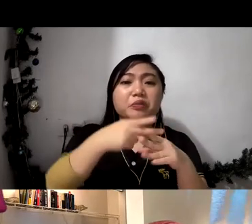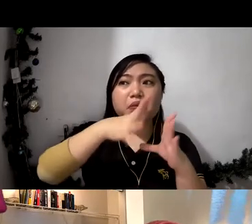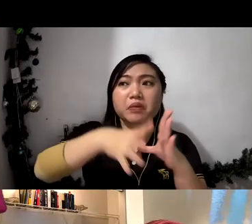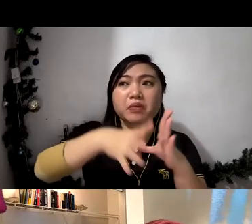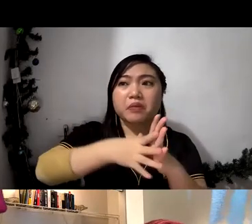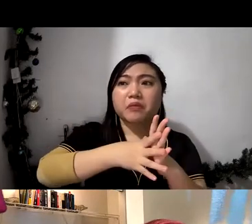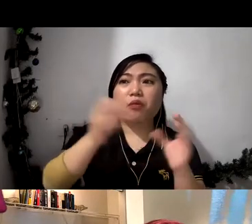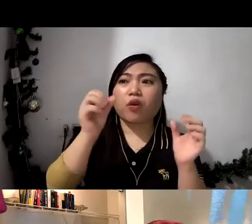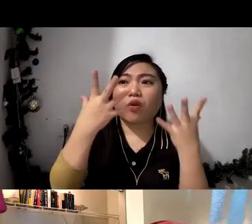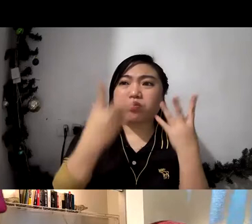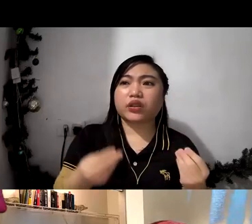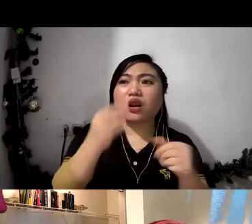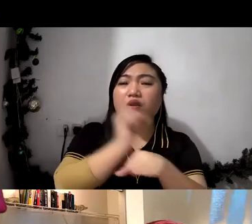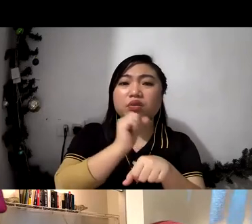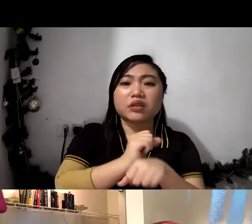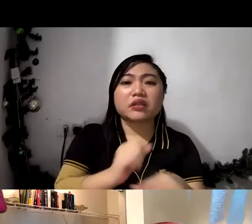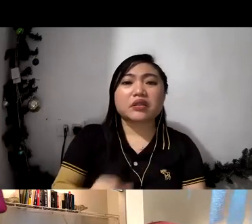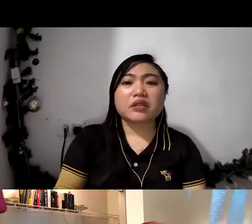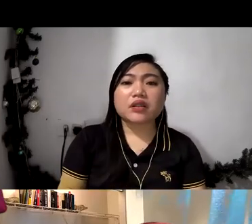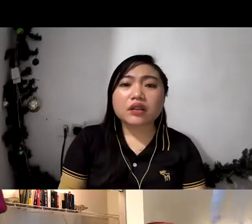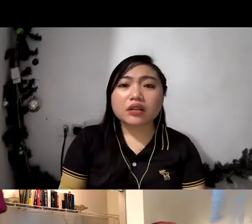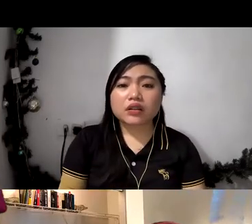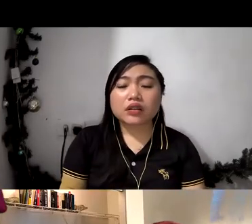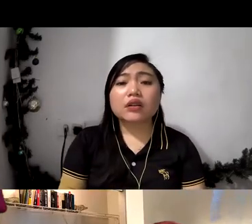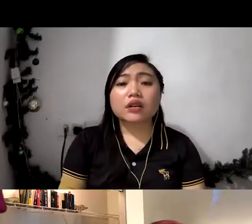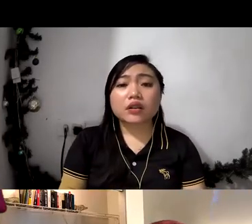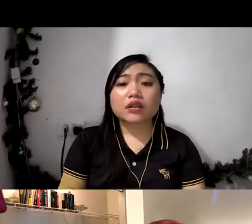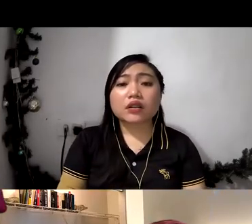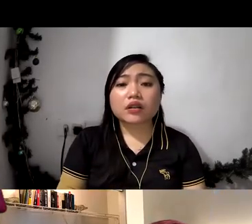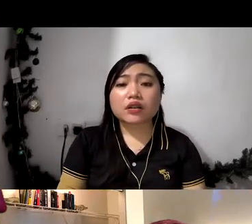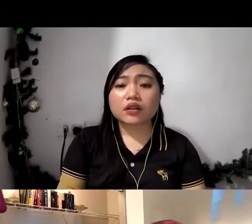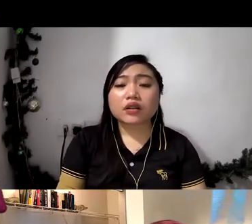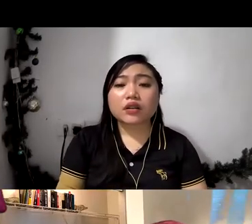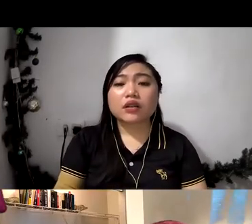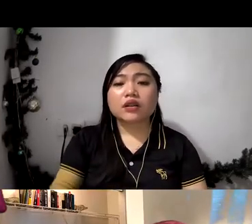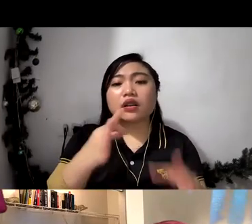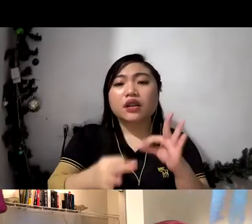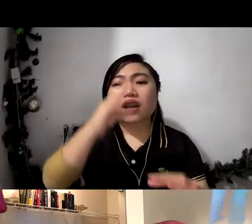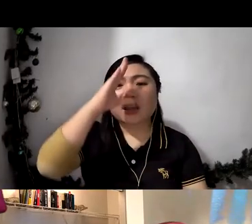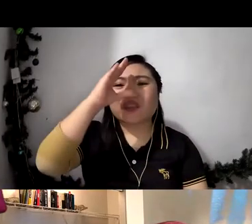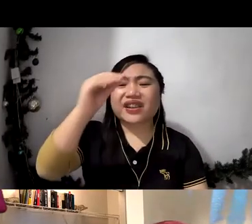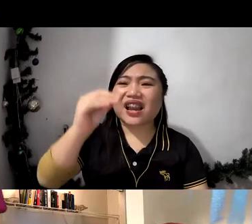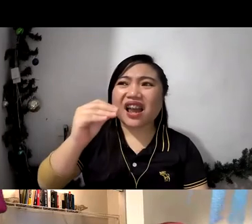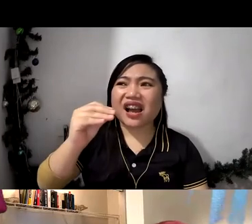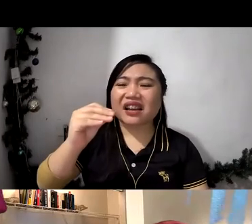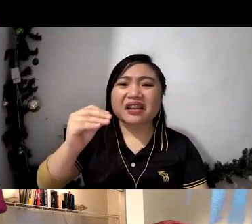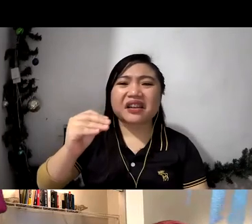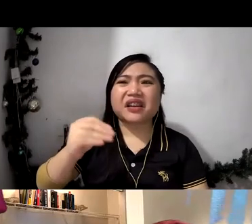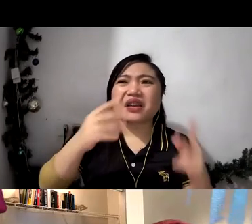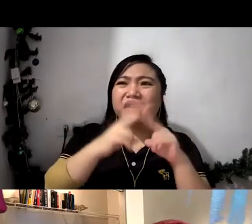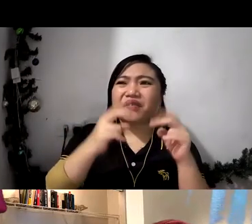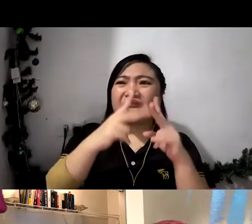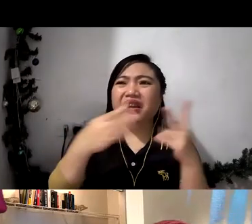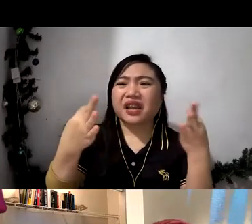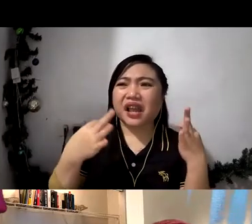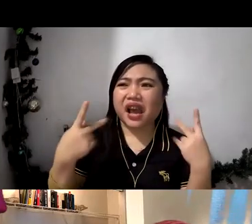na makakabalik siya sa trabaho, no? Kung contractual employee siya. Samantalang ang lalaki, kahit, you know, may asawa at may anak,